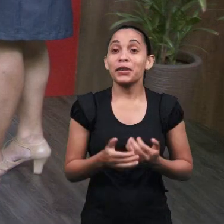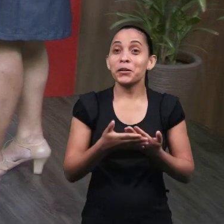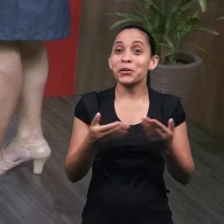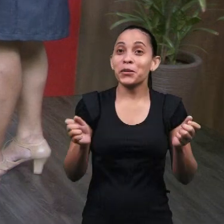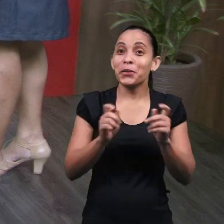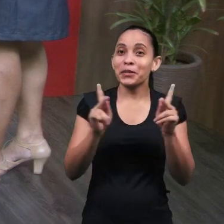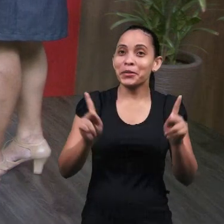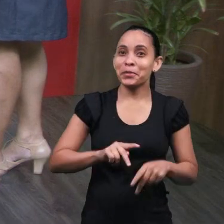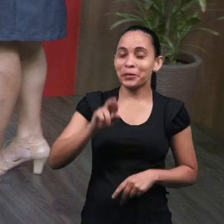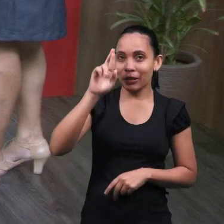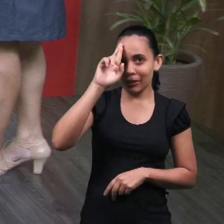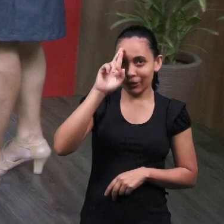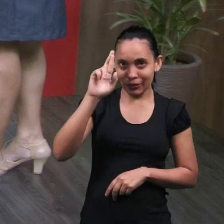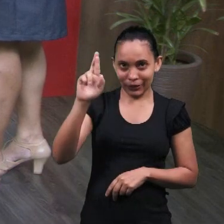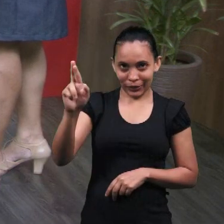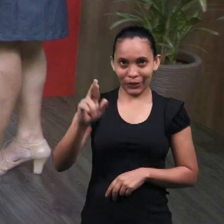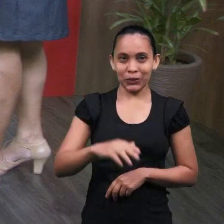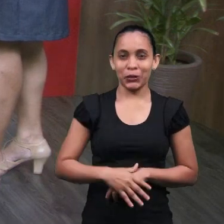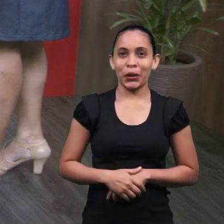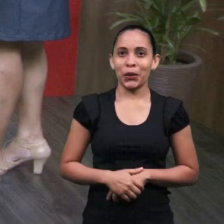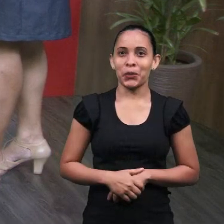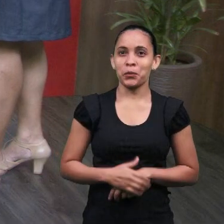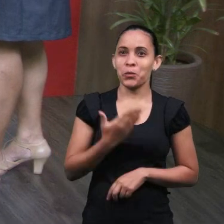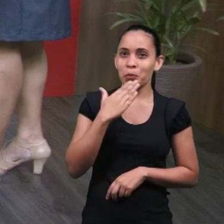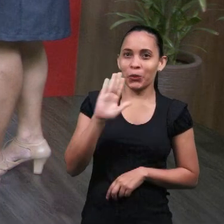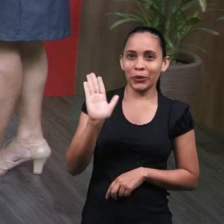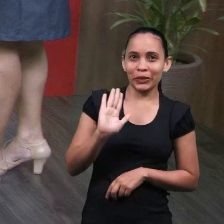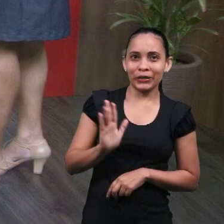La paix du Seigneur, mes frères.